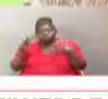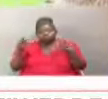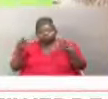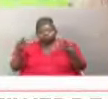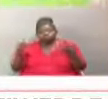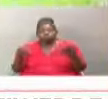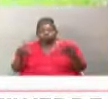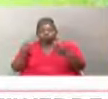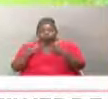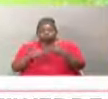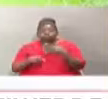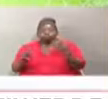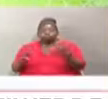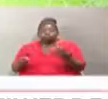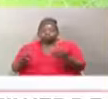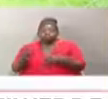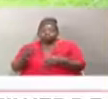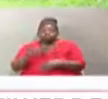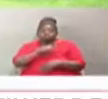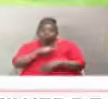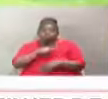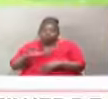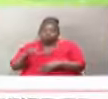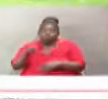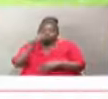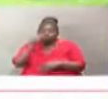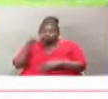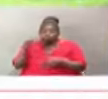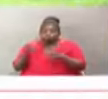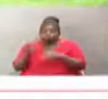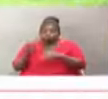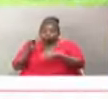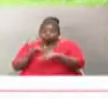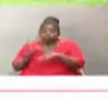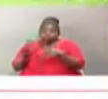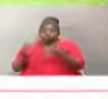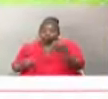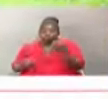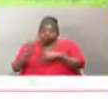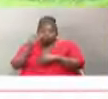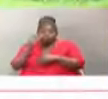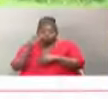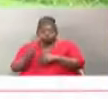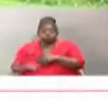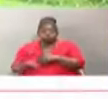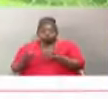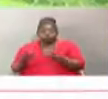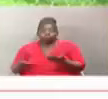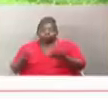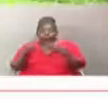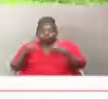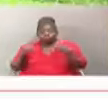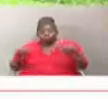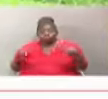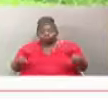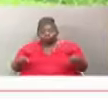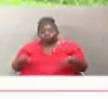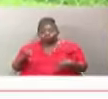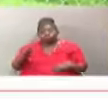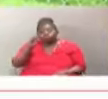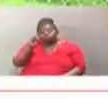dda gwe yeddira tayiga ogenda kulya naye ekyemisana ogikwateko mu mannyo agugola baago, gye tuyita Festive Season